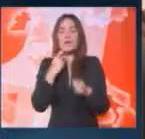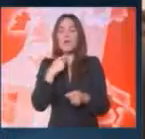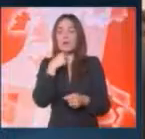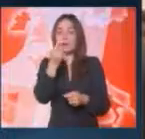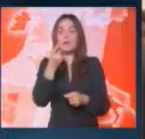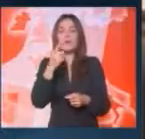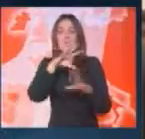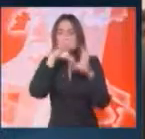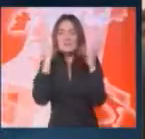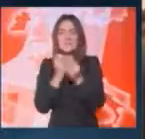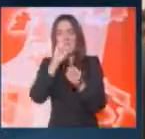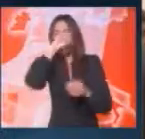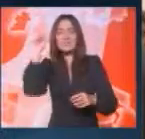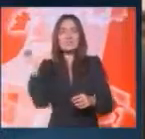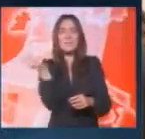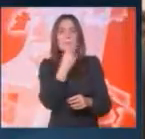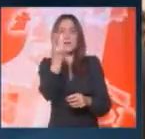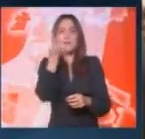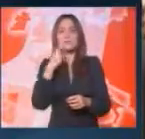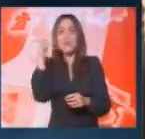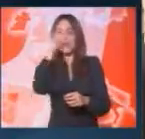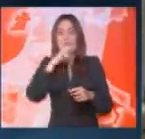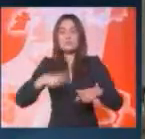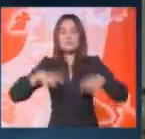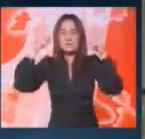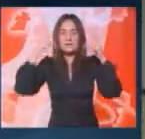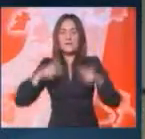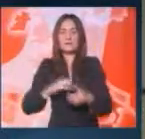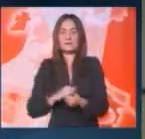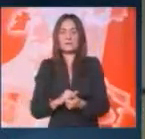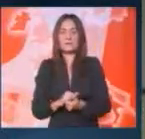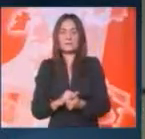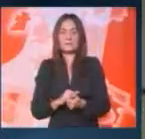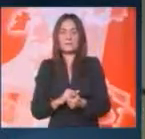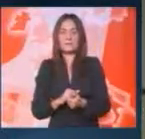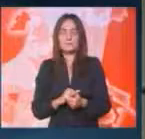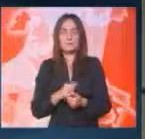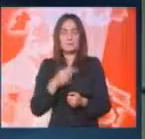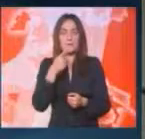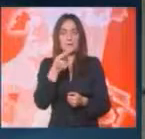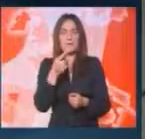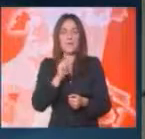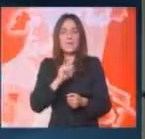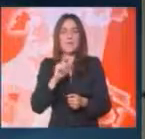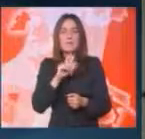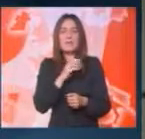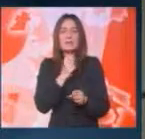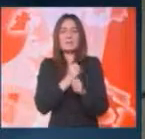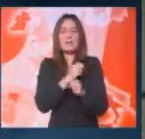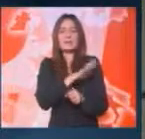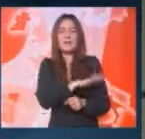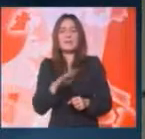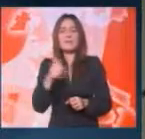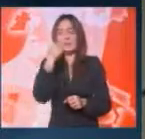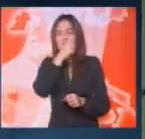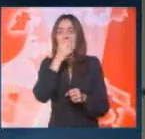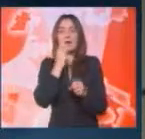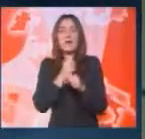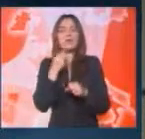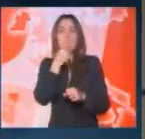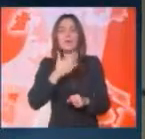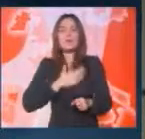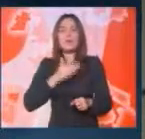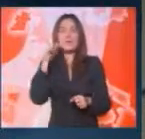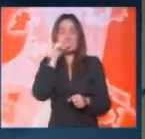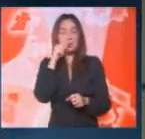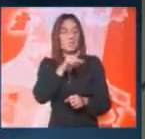je kazao, sve izbace napolje iz opštinske zgrade. Ovo ne bi radila deca šta radiće u našu opštinu kruša umriju.